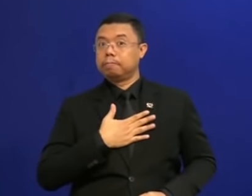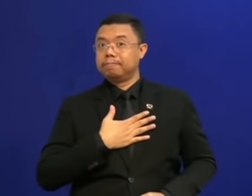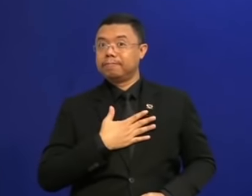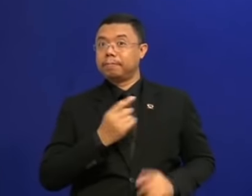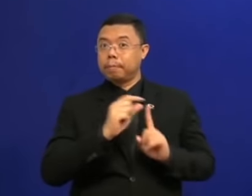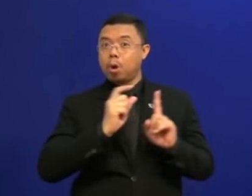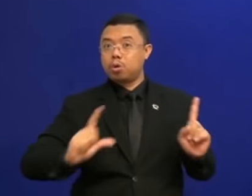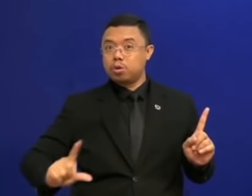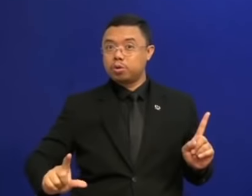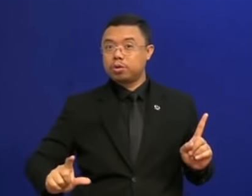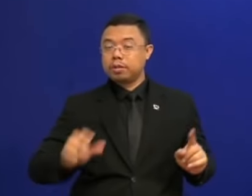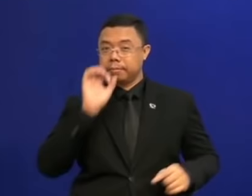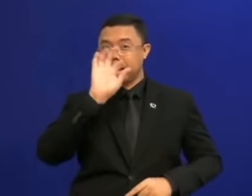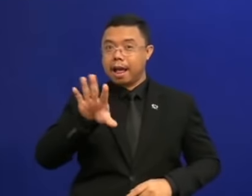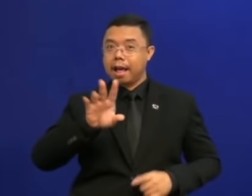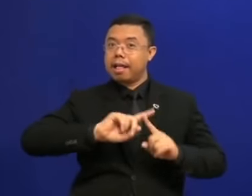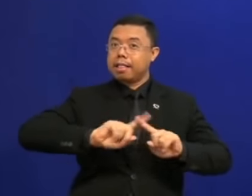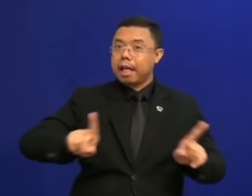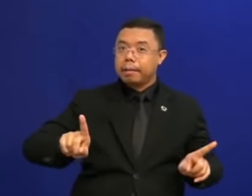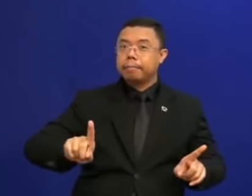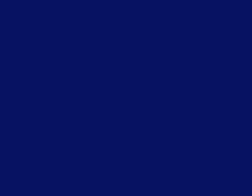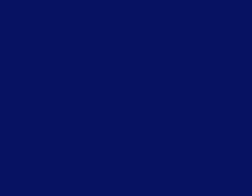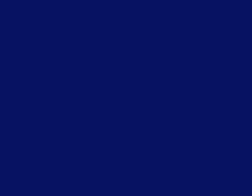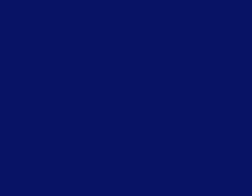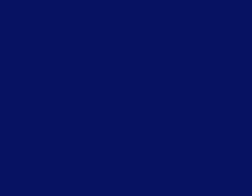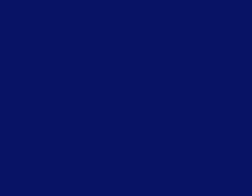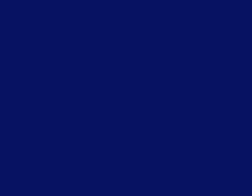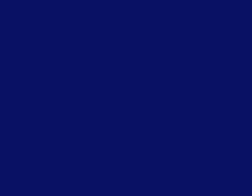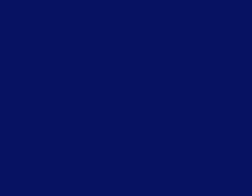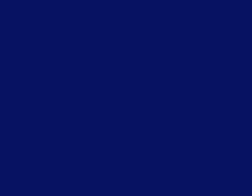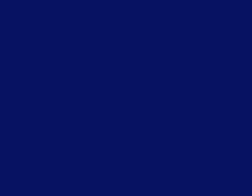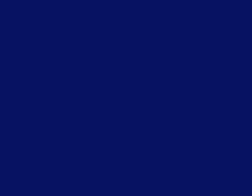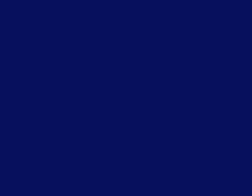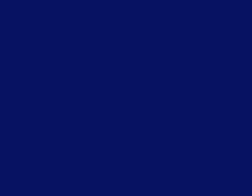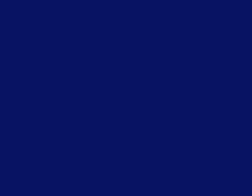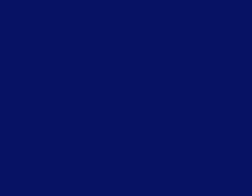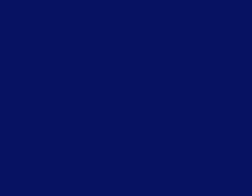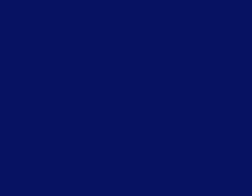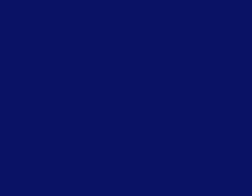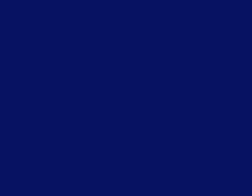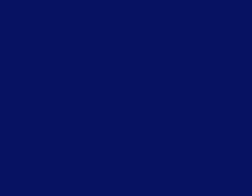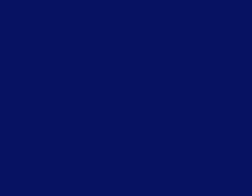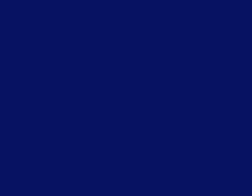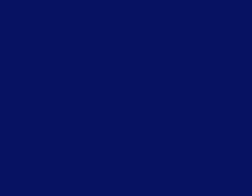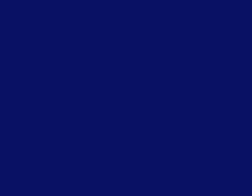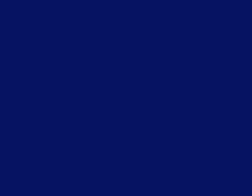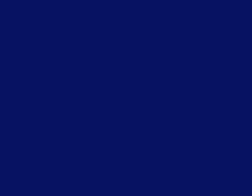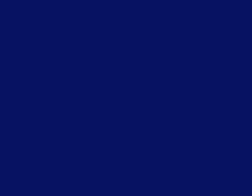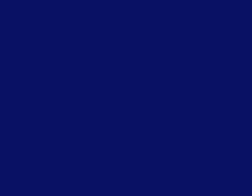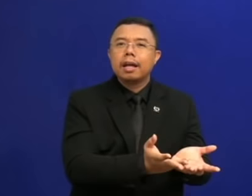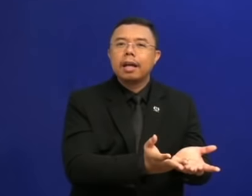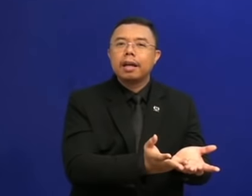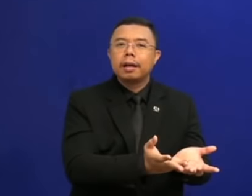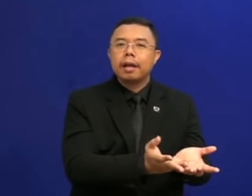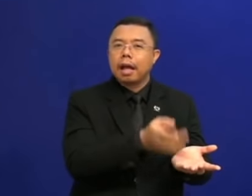Paulus. Tetapi lebih perlu untuk tinggal di dunia karena kamu.